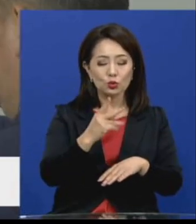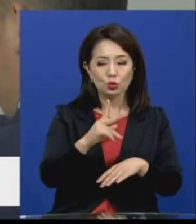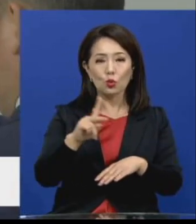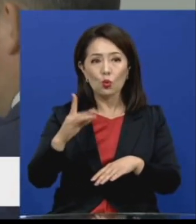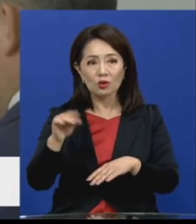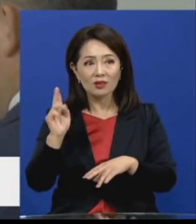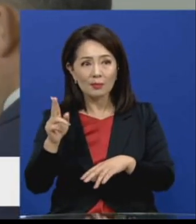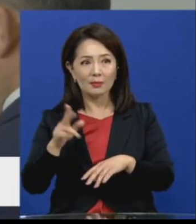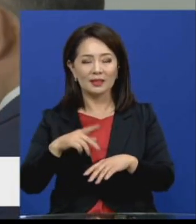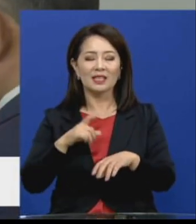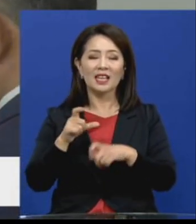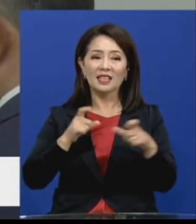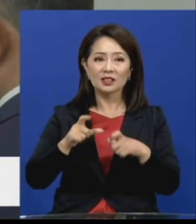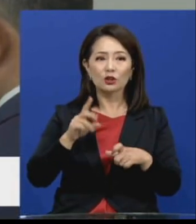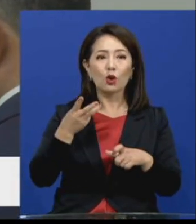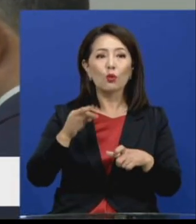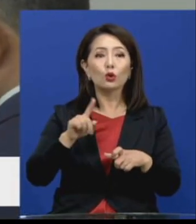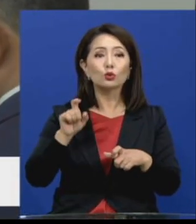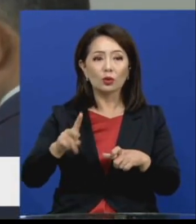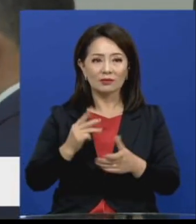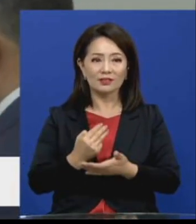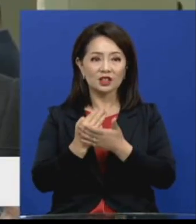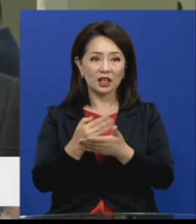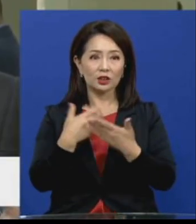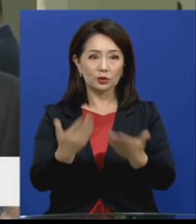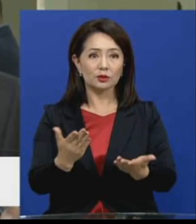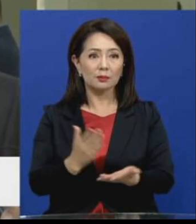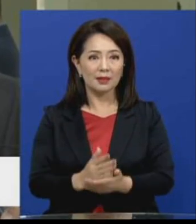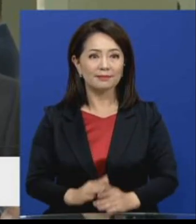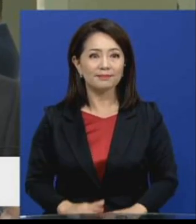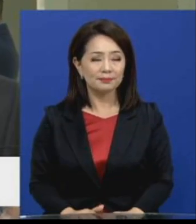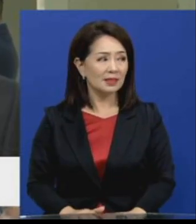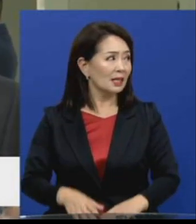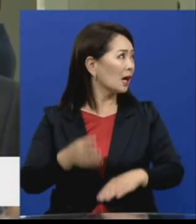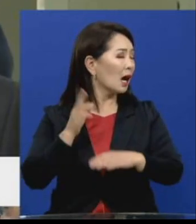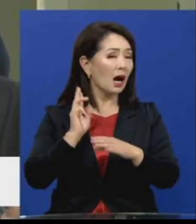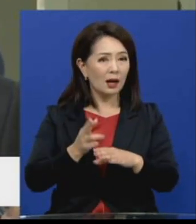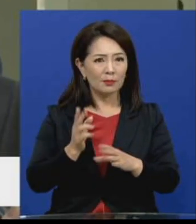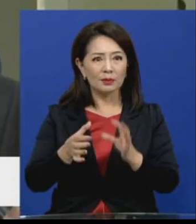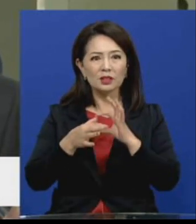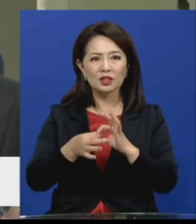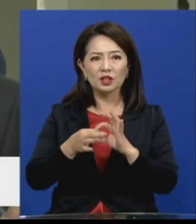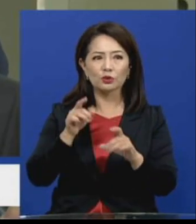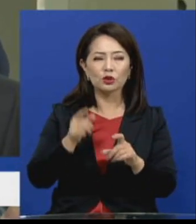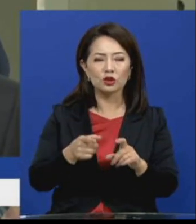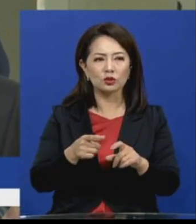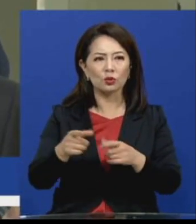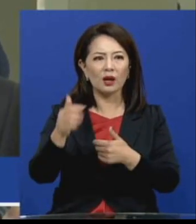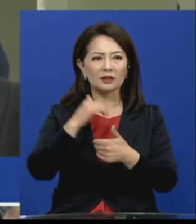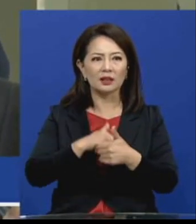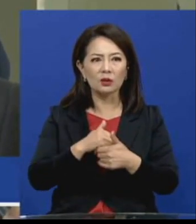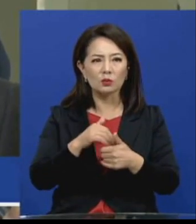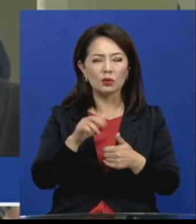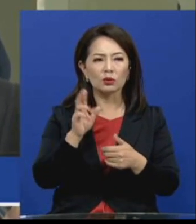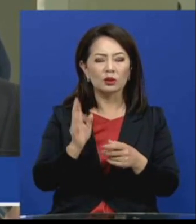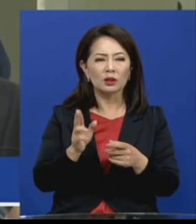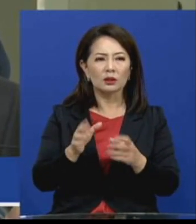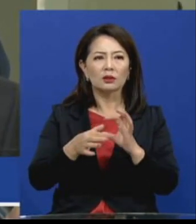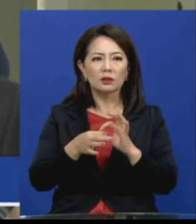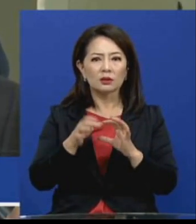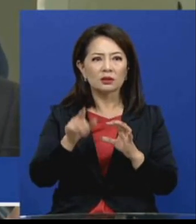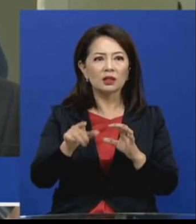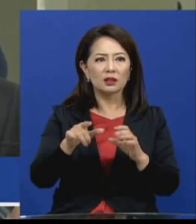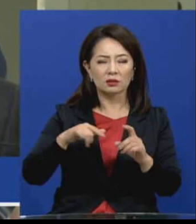компани дэд захирал Мөвц Зуларыг шагнасан юм а. Компанийг өргөө болгосон. За дээрэс нь ашигтай